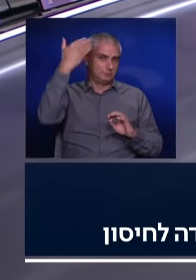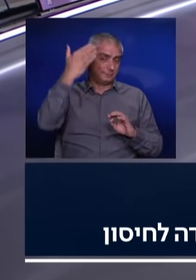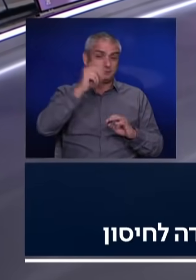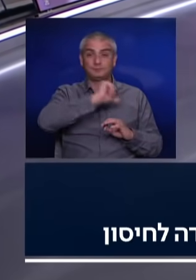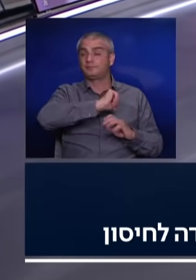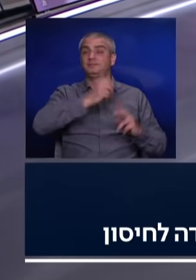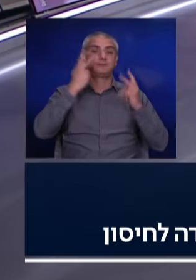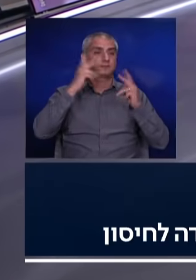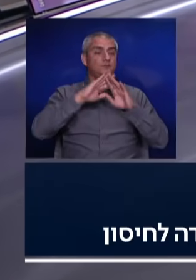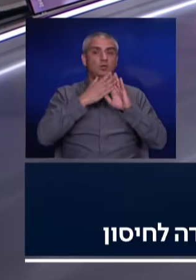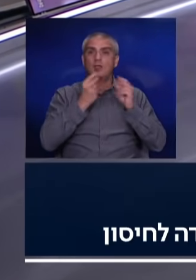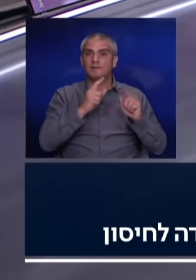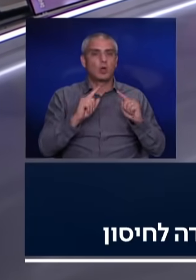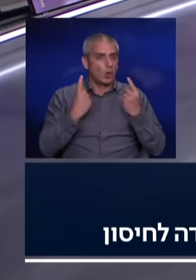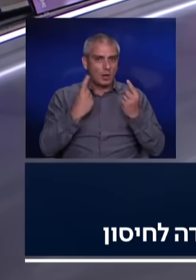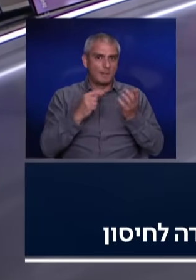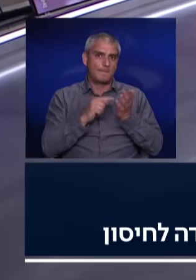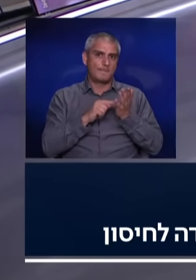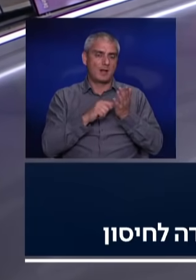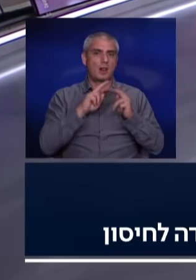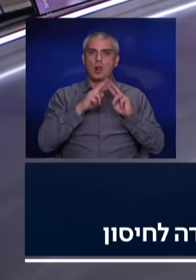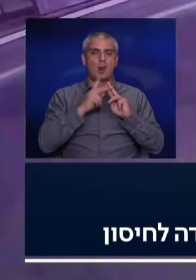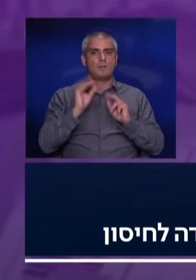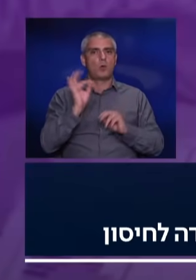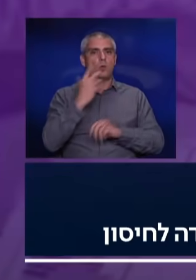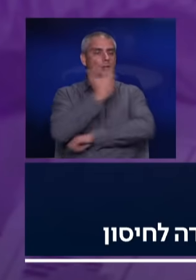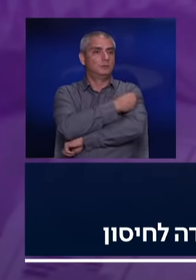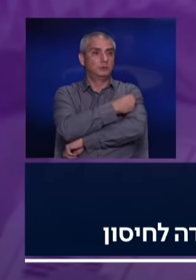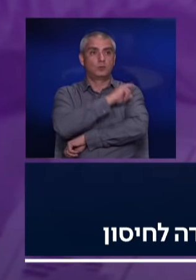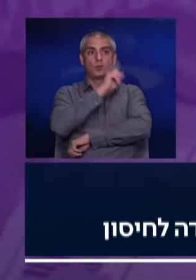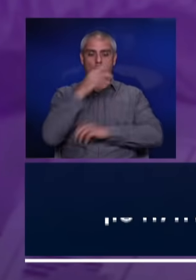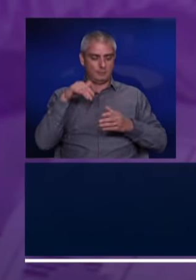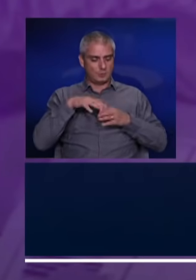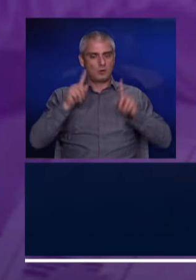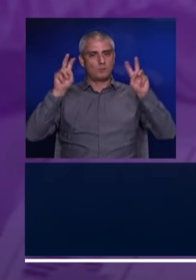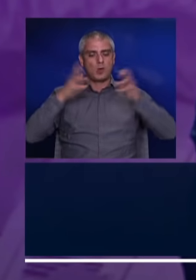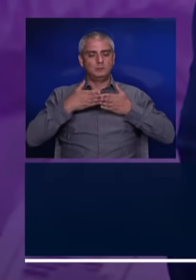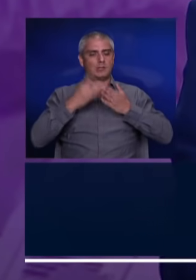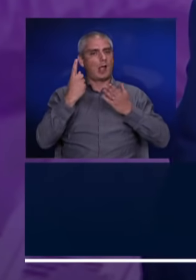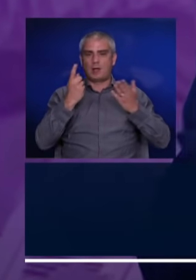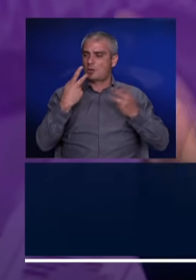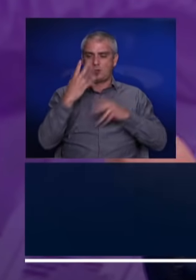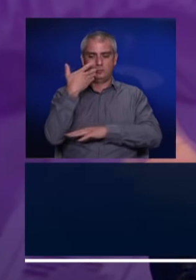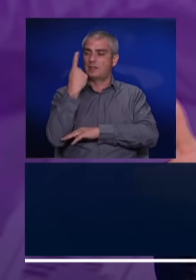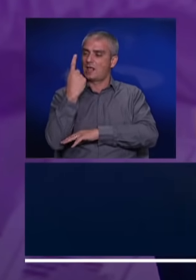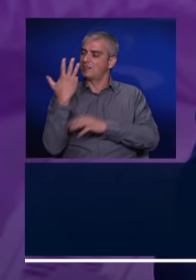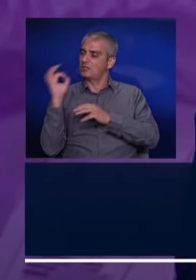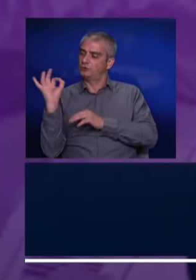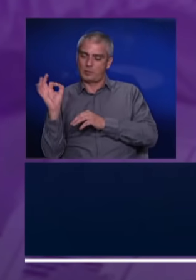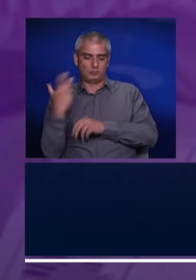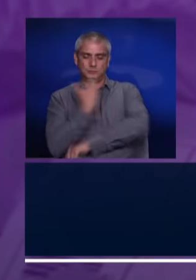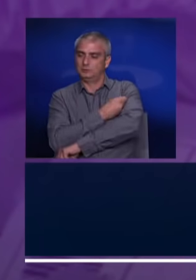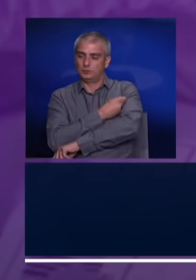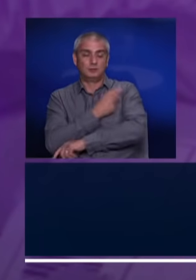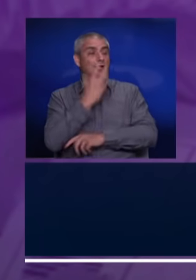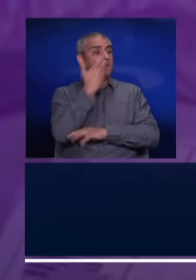חשוב, כל הדבר הזה קורה בגלל שהעולם עוד לא מתחסן. כולנו בסירה אחת גלובלית. זה לא משנה שמדינה אחת עם 90% התחסנות, כל